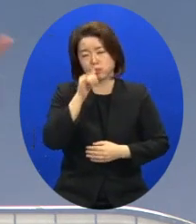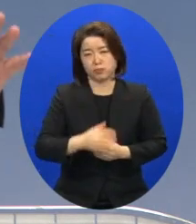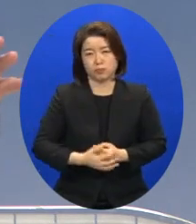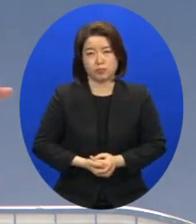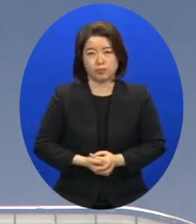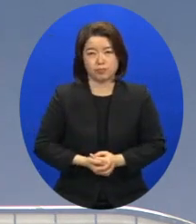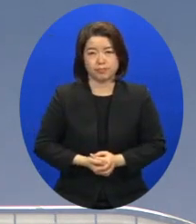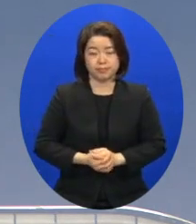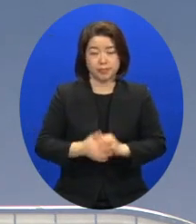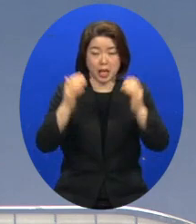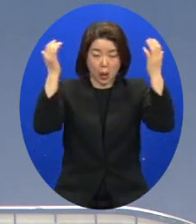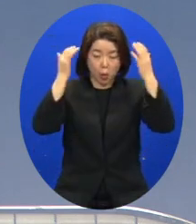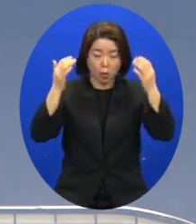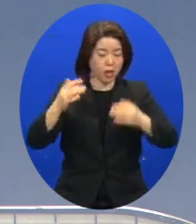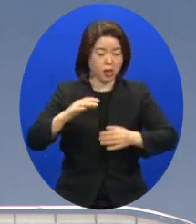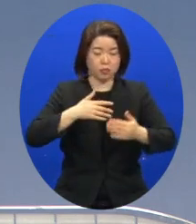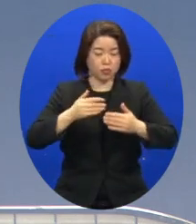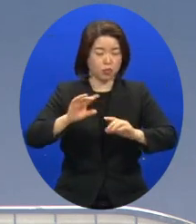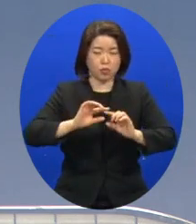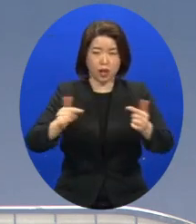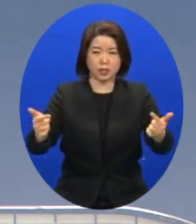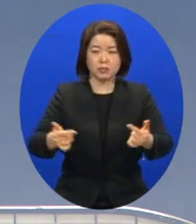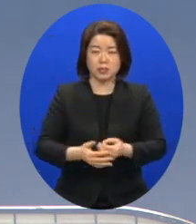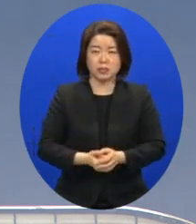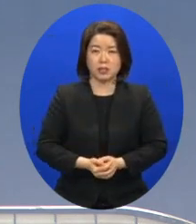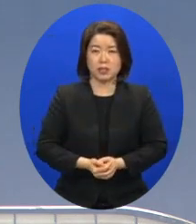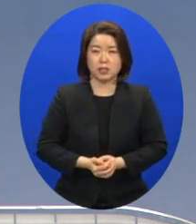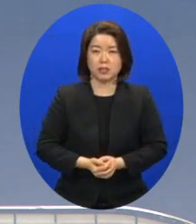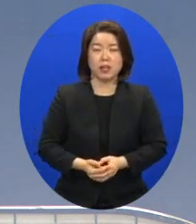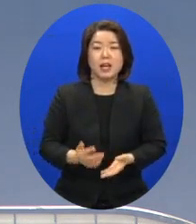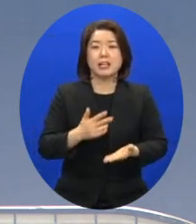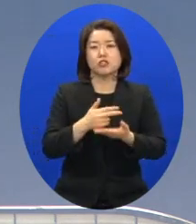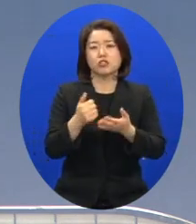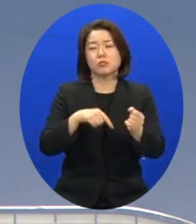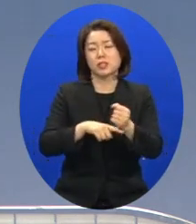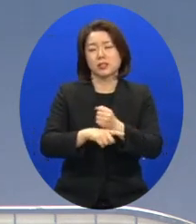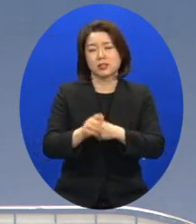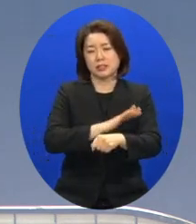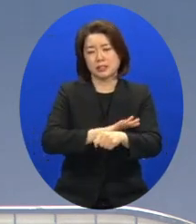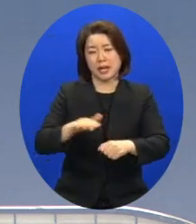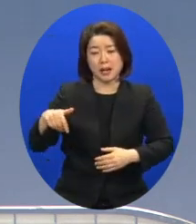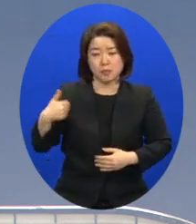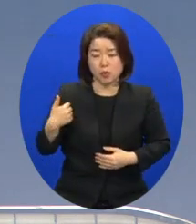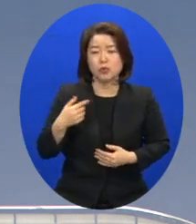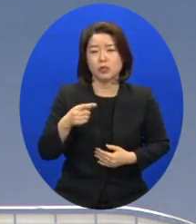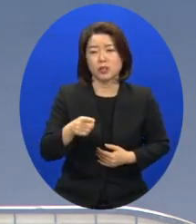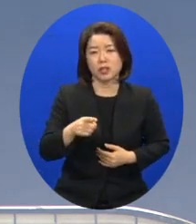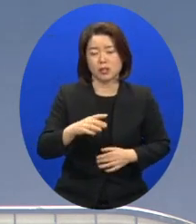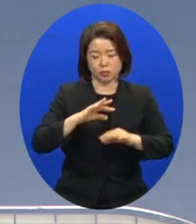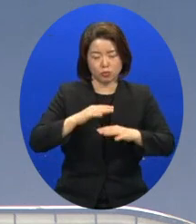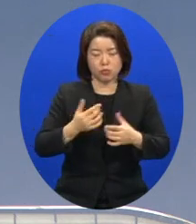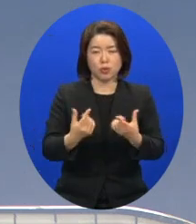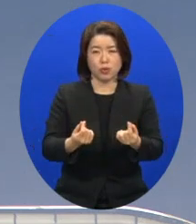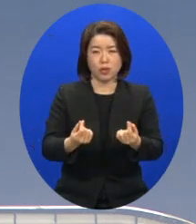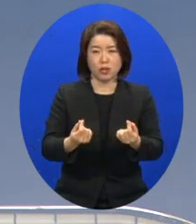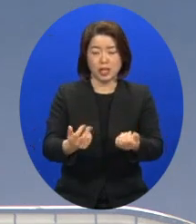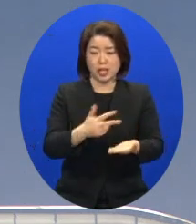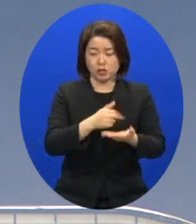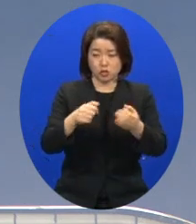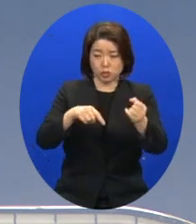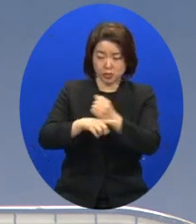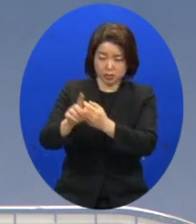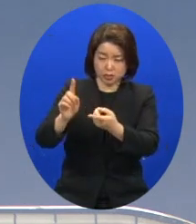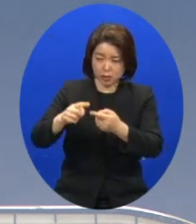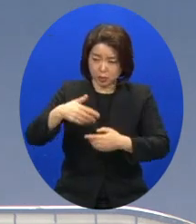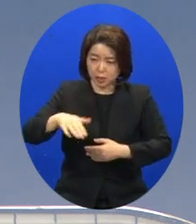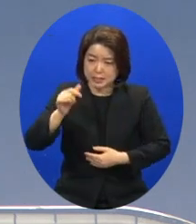고난이 두려운 거 아닙니다 주님의 뜻을 잘 알지 못하는 게 두려운 거죠 주님의 뜻대로 가지 못하는